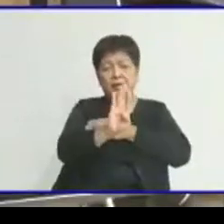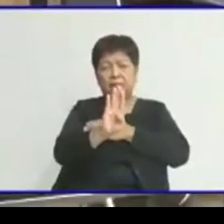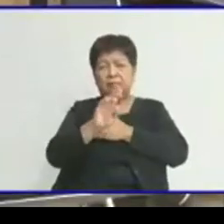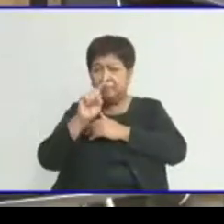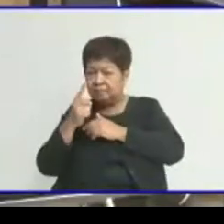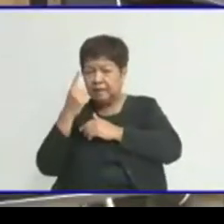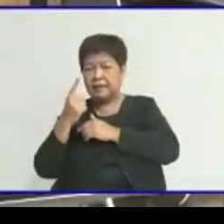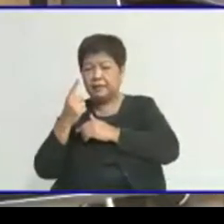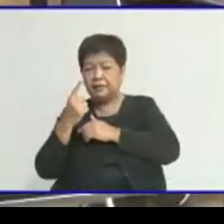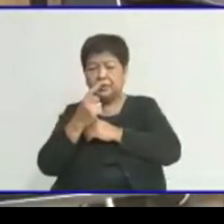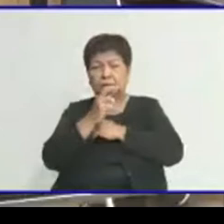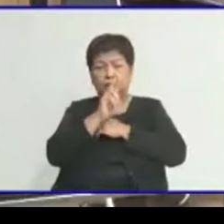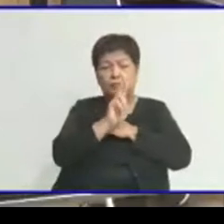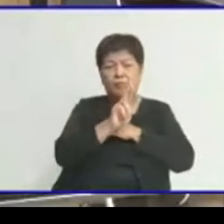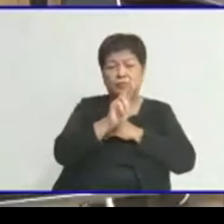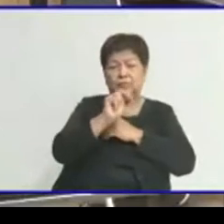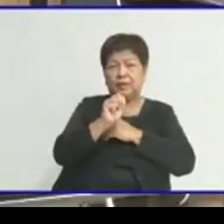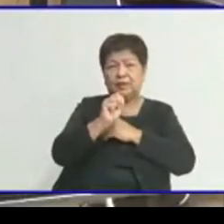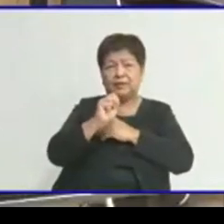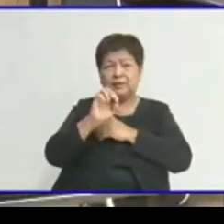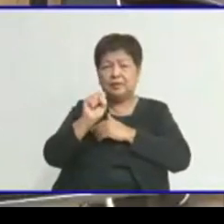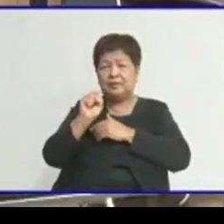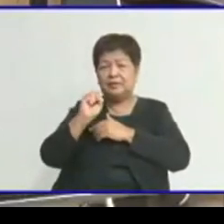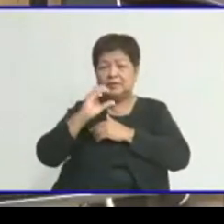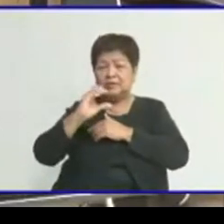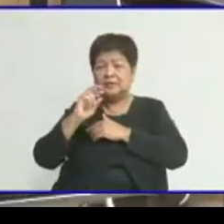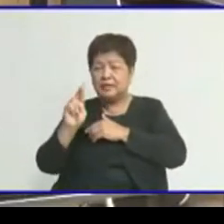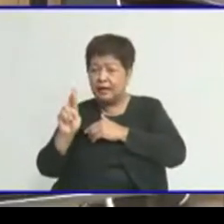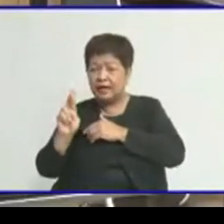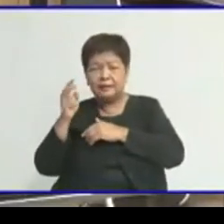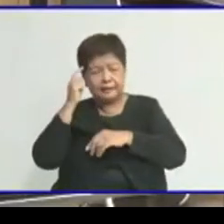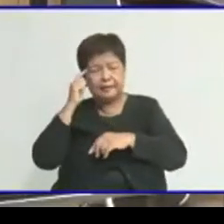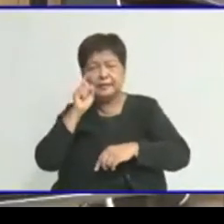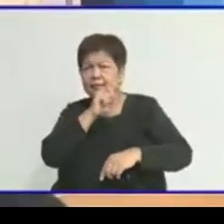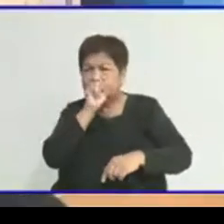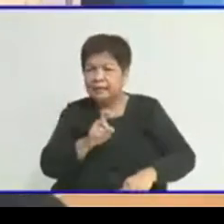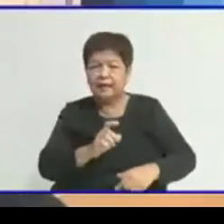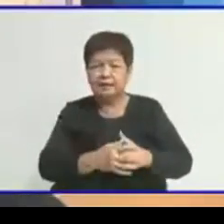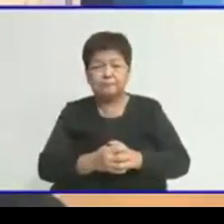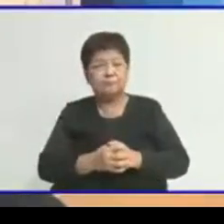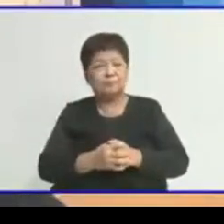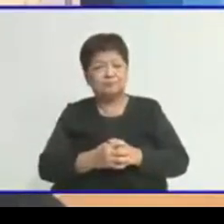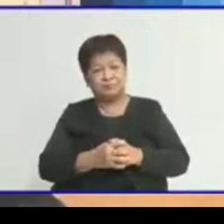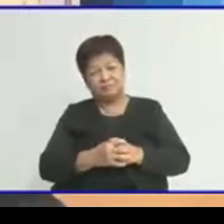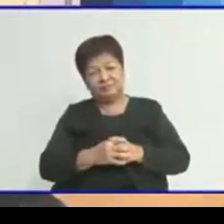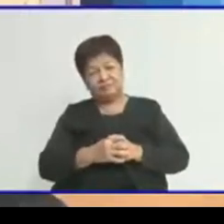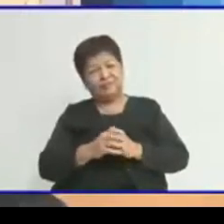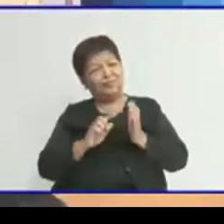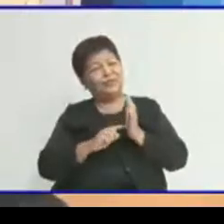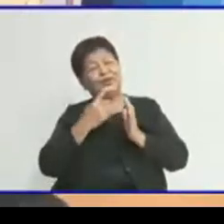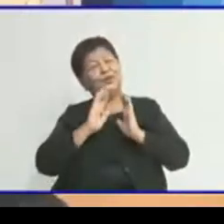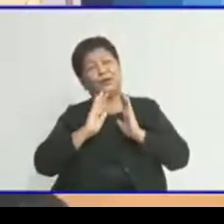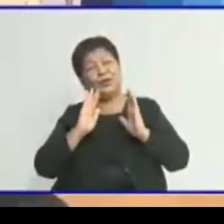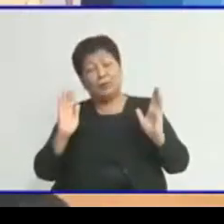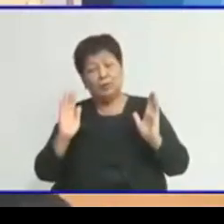ของ UNSCR ค่ะ support ก่อนอื่นก็ต้องขอขอบคุณทางเครือข่าย CRSP มากเลยนะคะที่